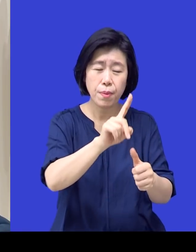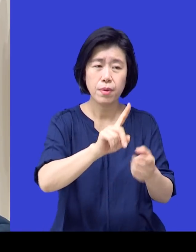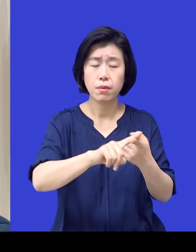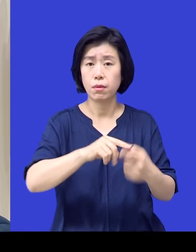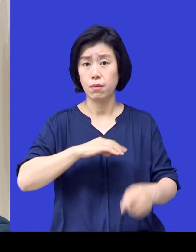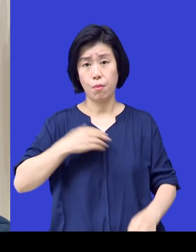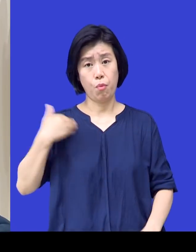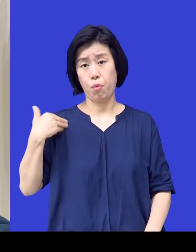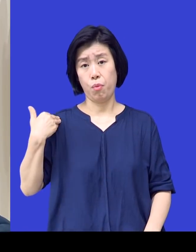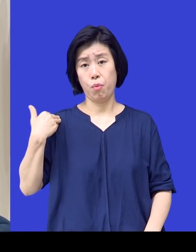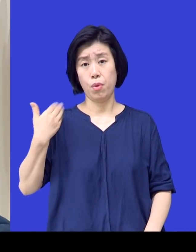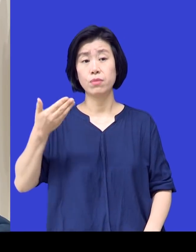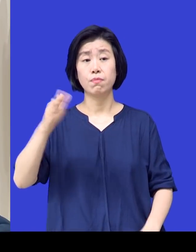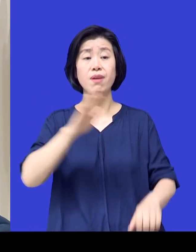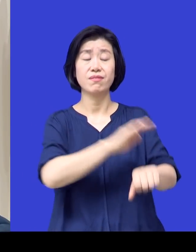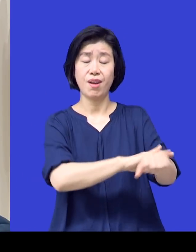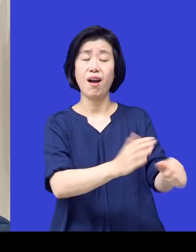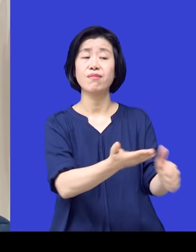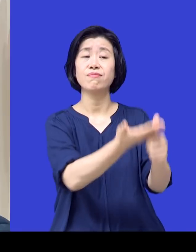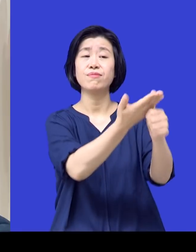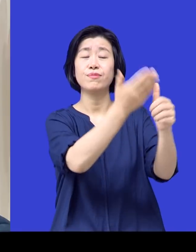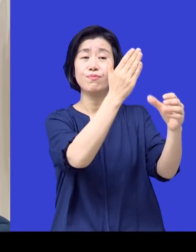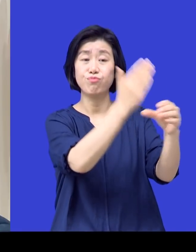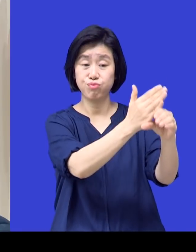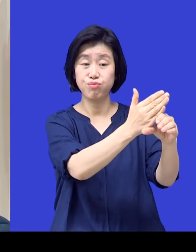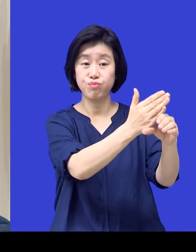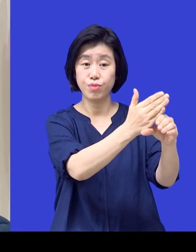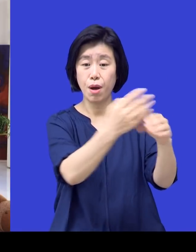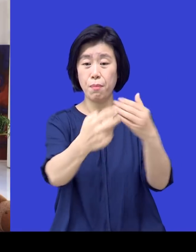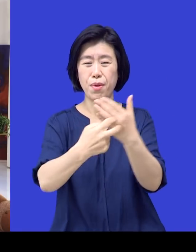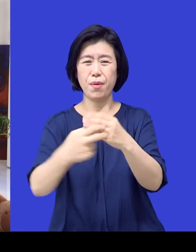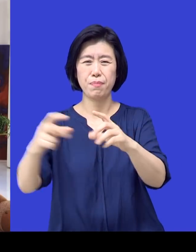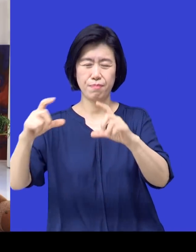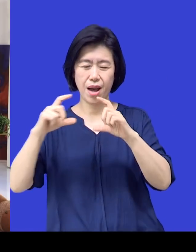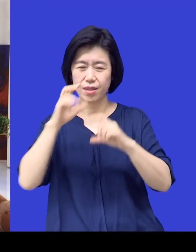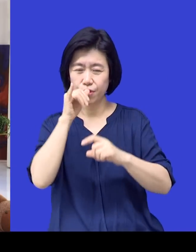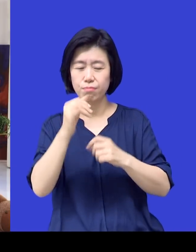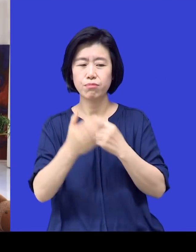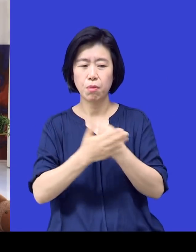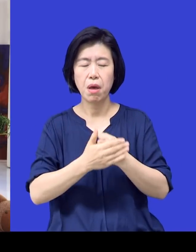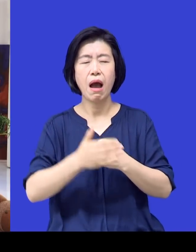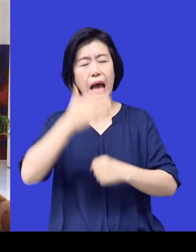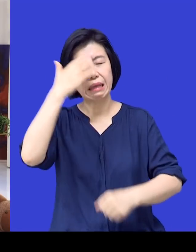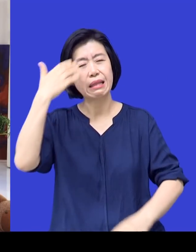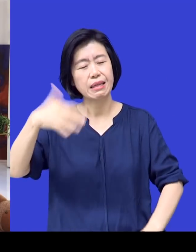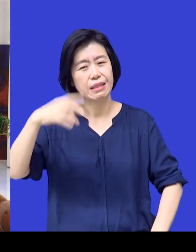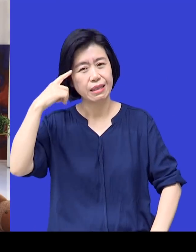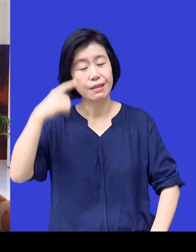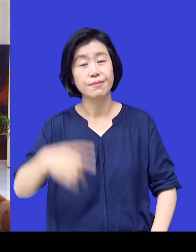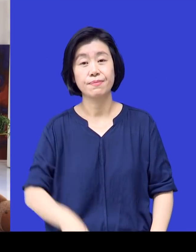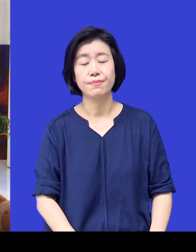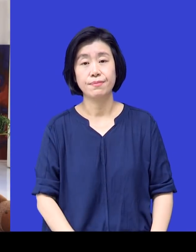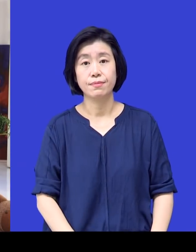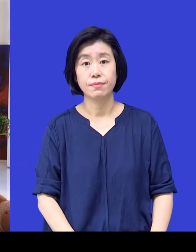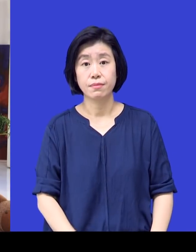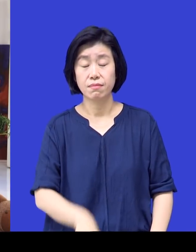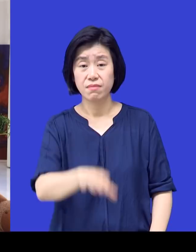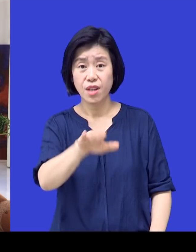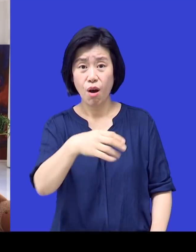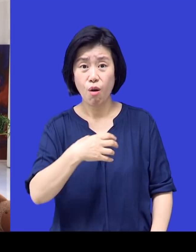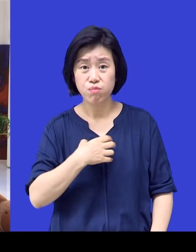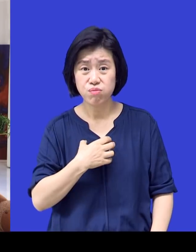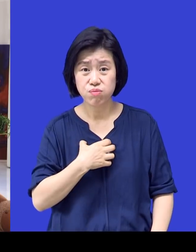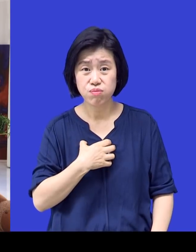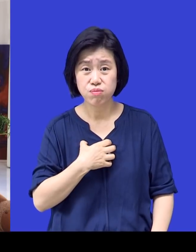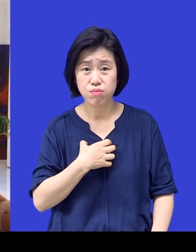지금 건강이 크고 있다 하는 이 얘기는 해줘요. 그래서 네. 너무 감사했죠. 근데 그렇게 해서 위험했는데 골수 이식을